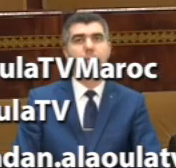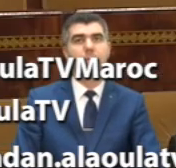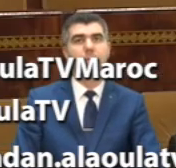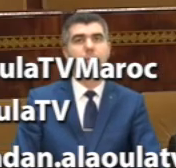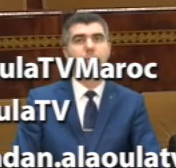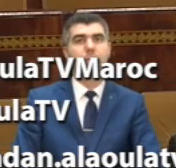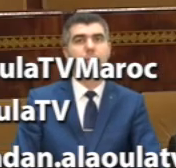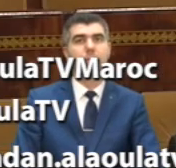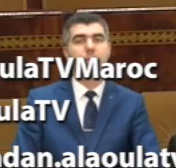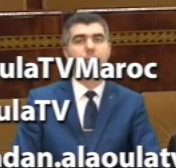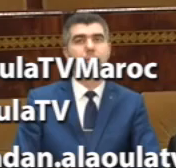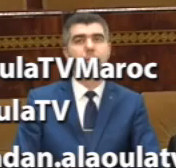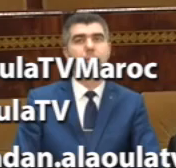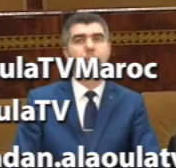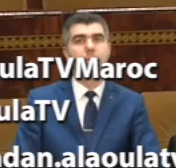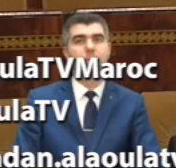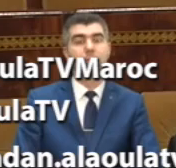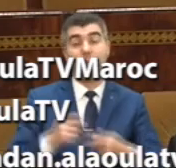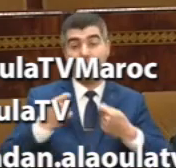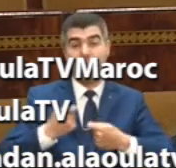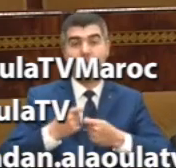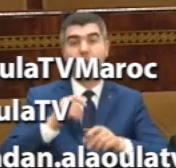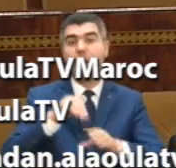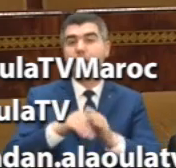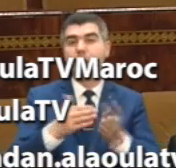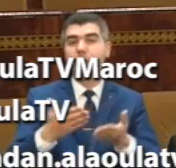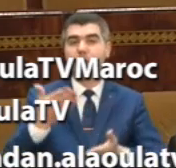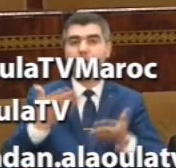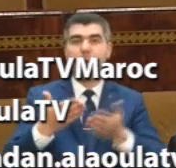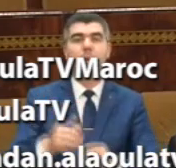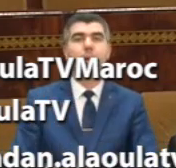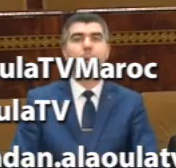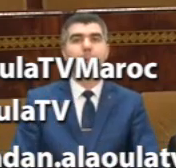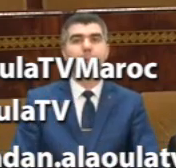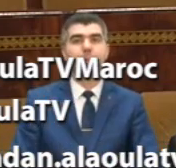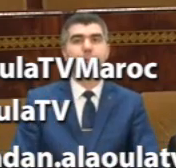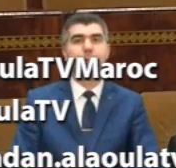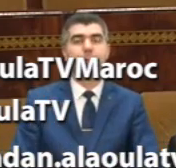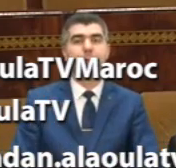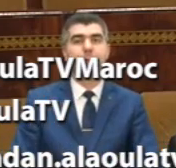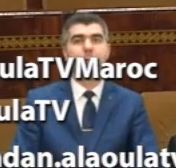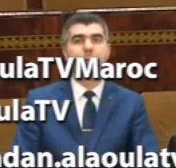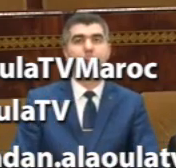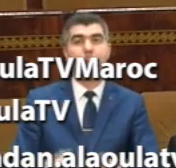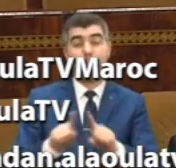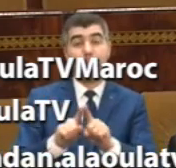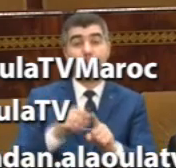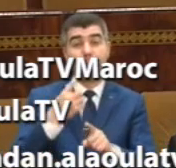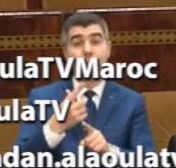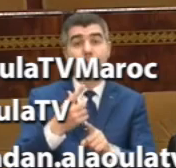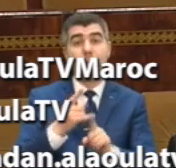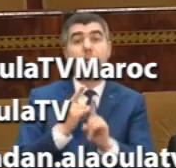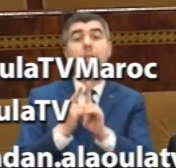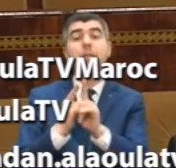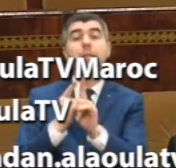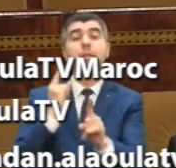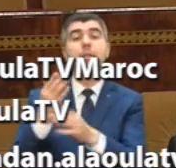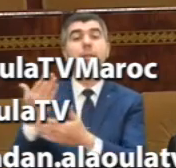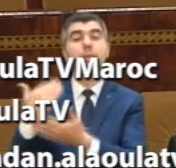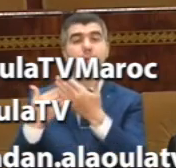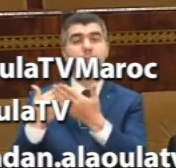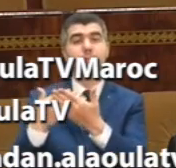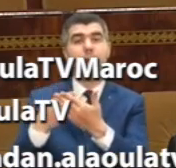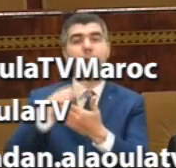تفضل. شكرا سيد الرئيس. هذه بطبيعة الحال عقود من الزمان ونحن نناقش